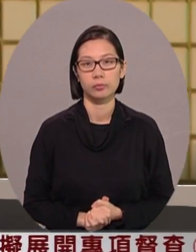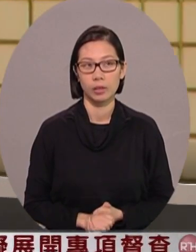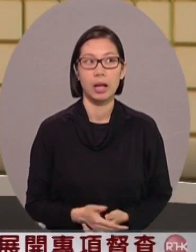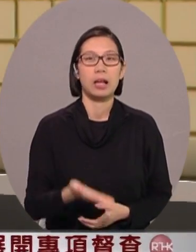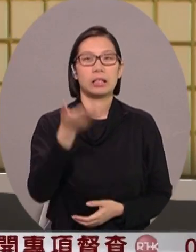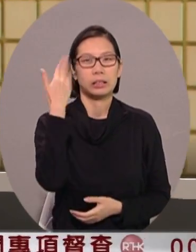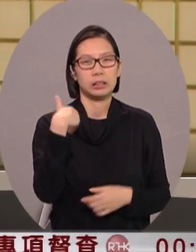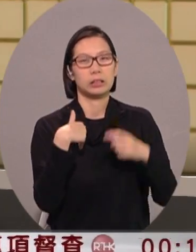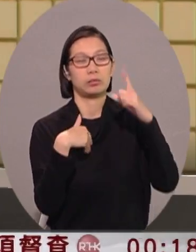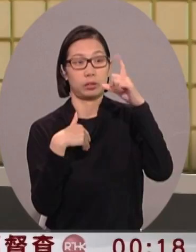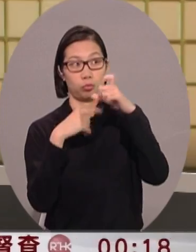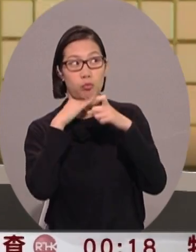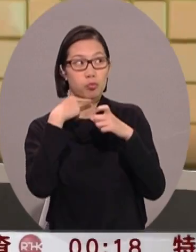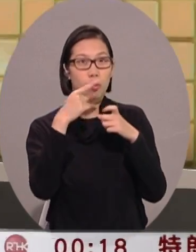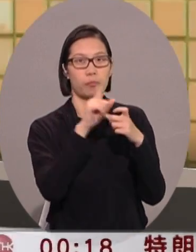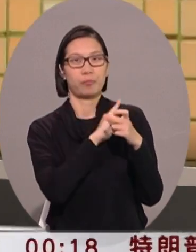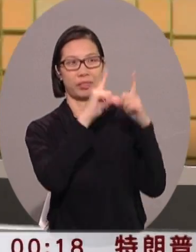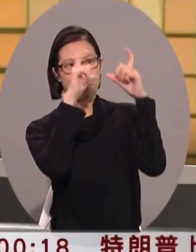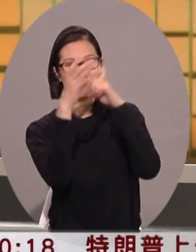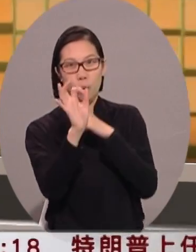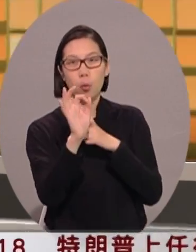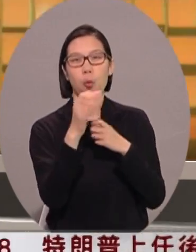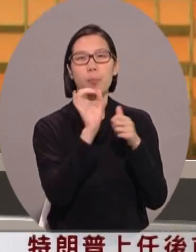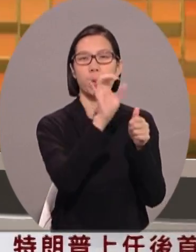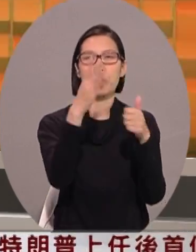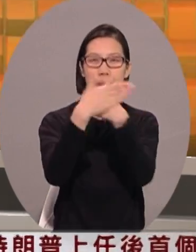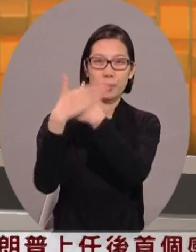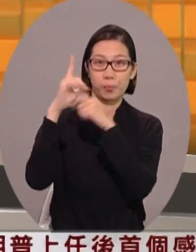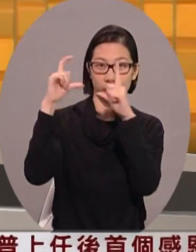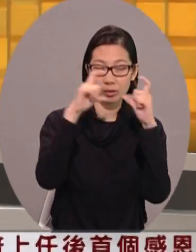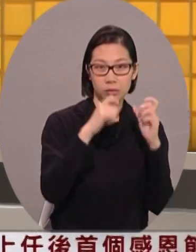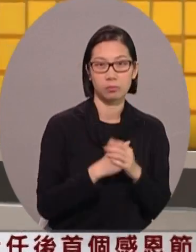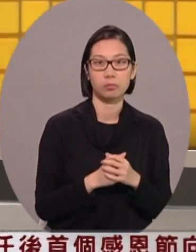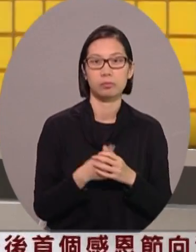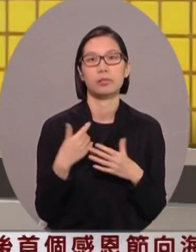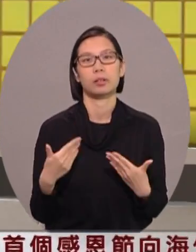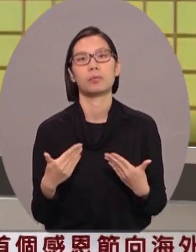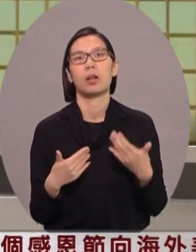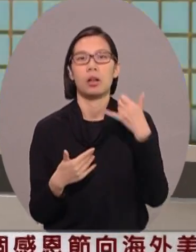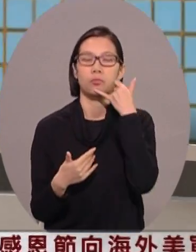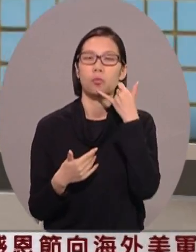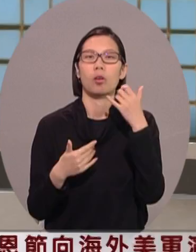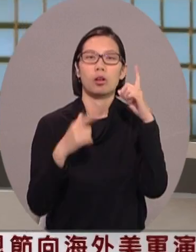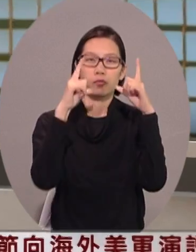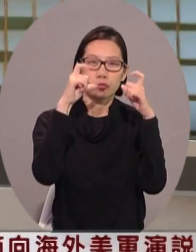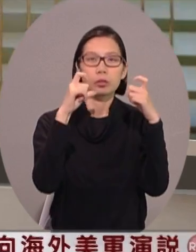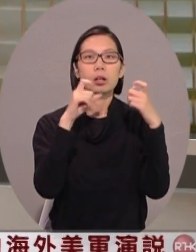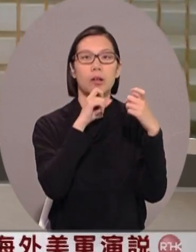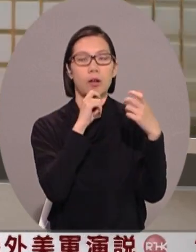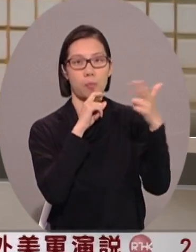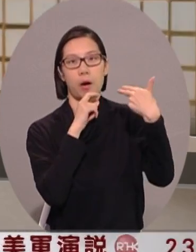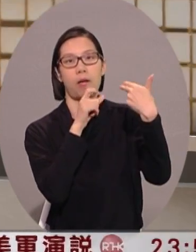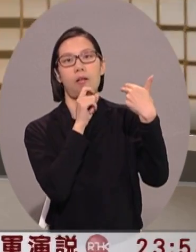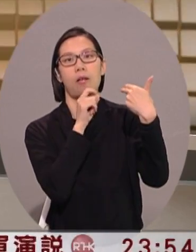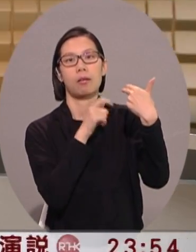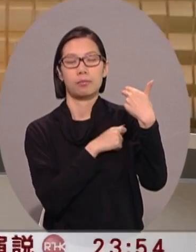以前影相冇人揸機，你可能要四圍問途人，叫他哋幫幫手。今時今日有很多相機和手機都已經有前置